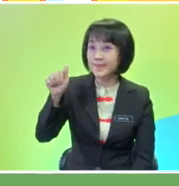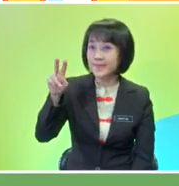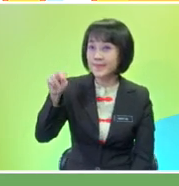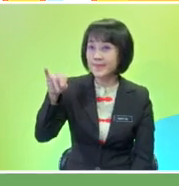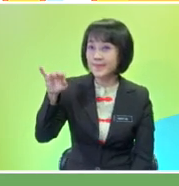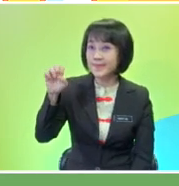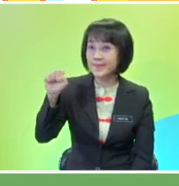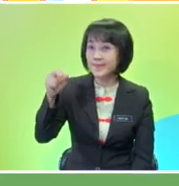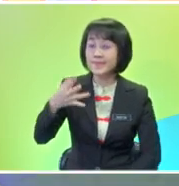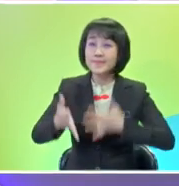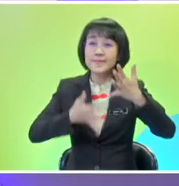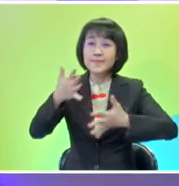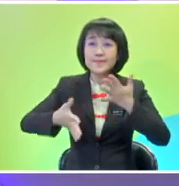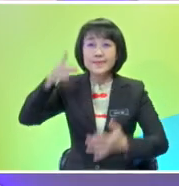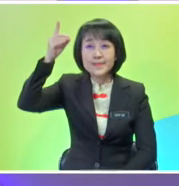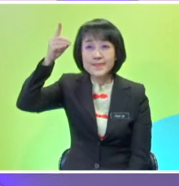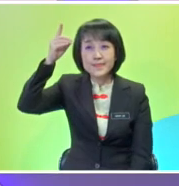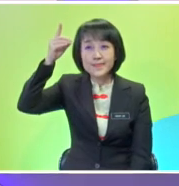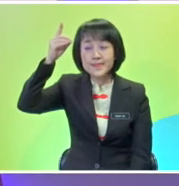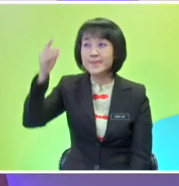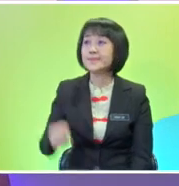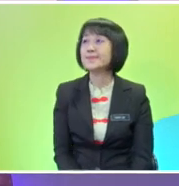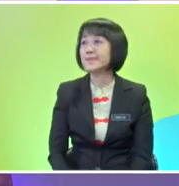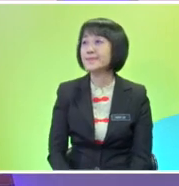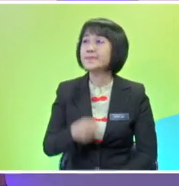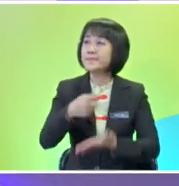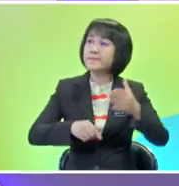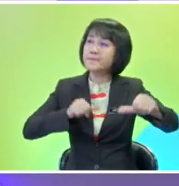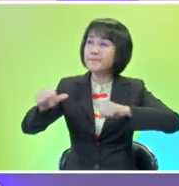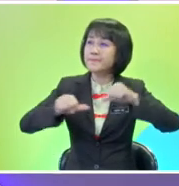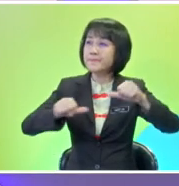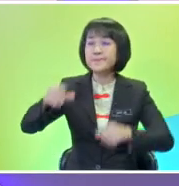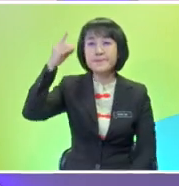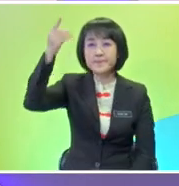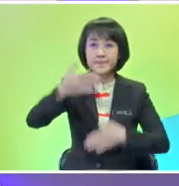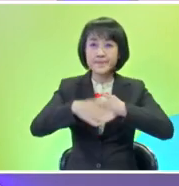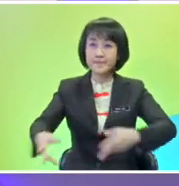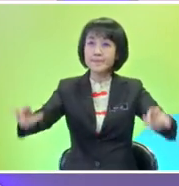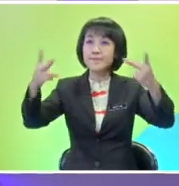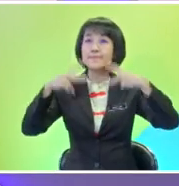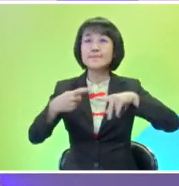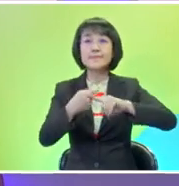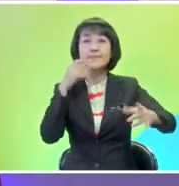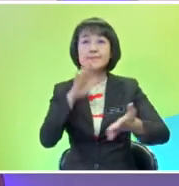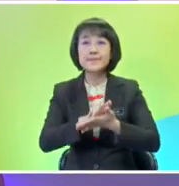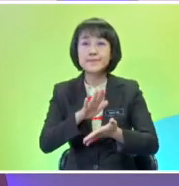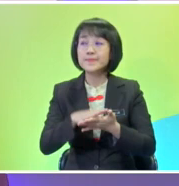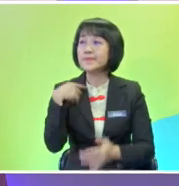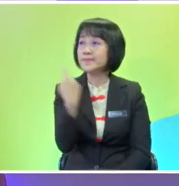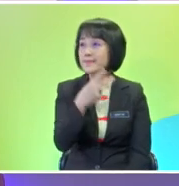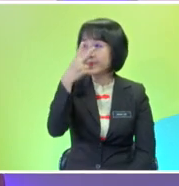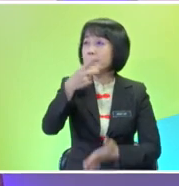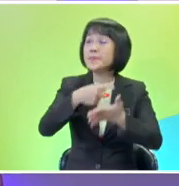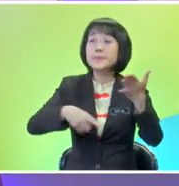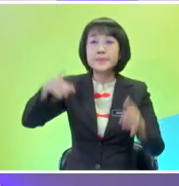ataupun aktiviti denish selepas pulang dari sekolah okey Mari kita tengok apa dia